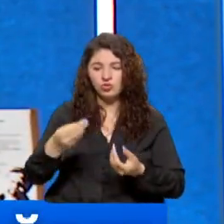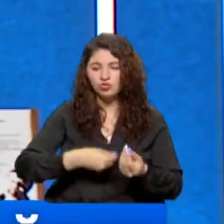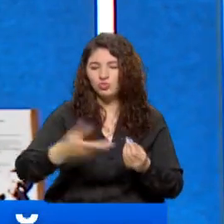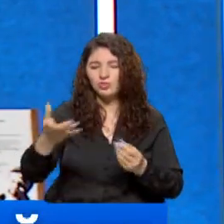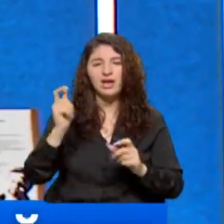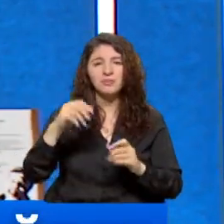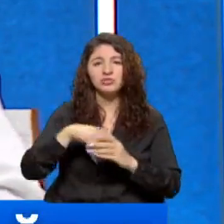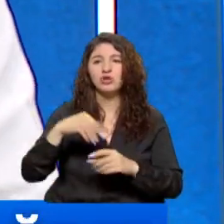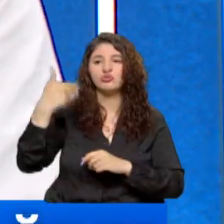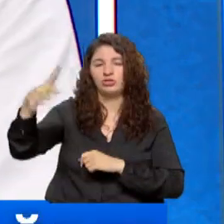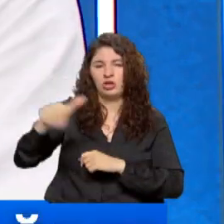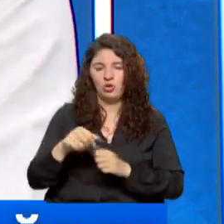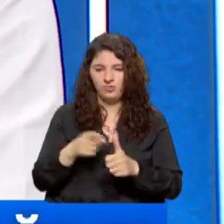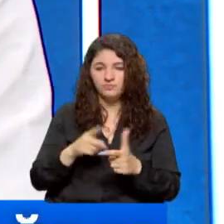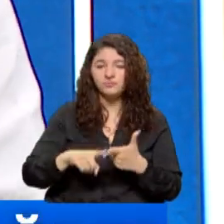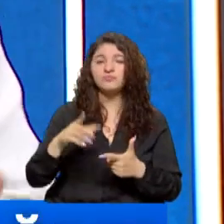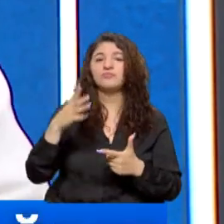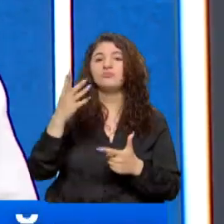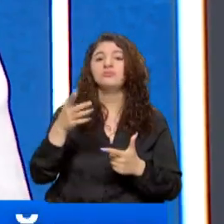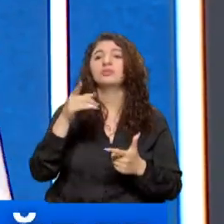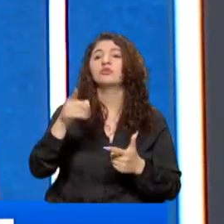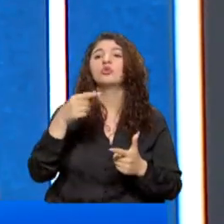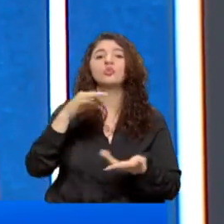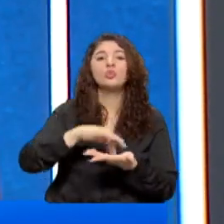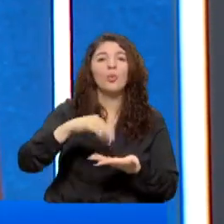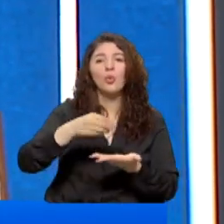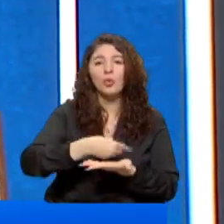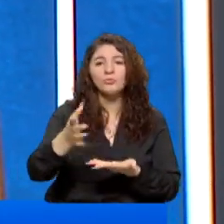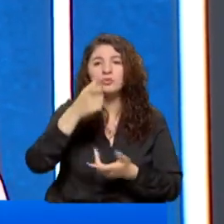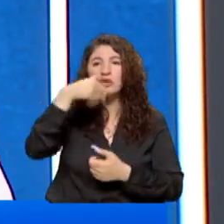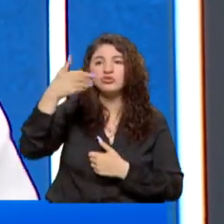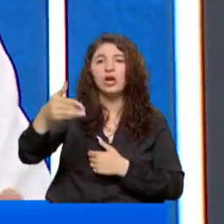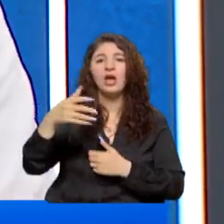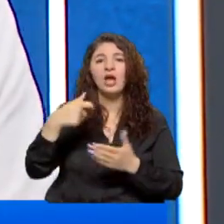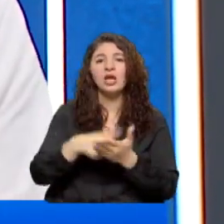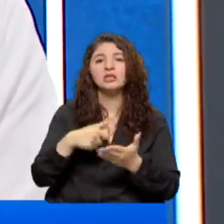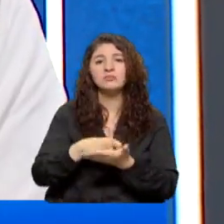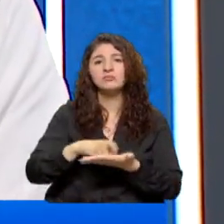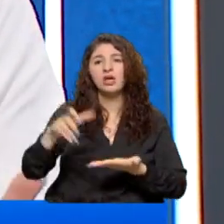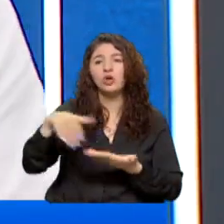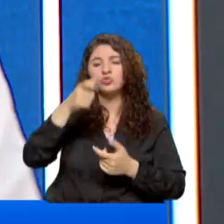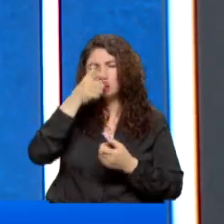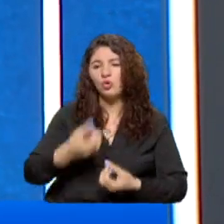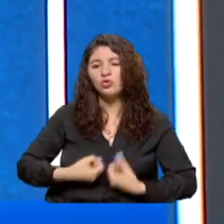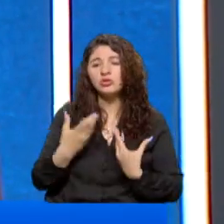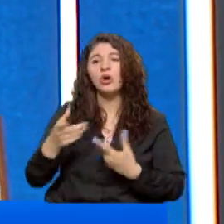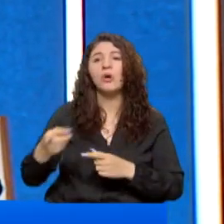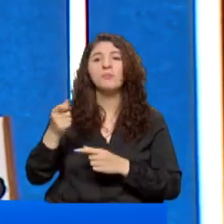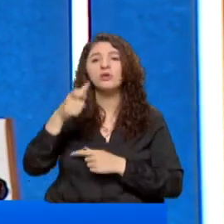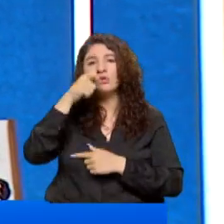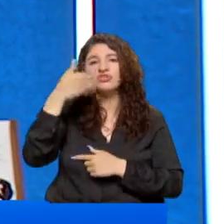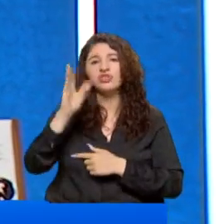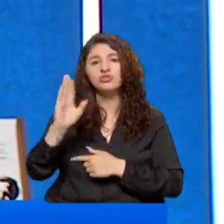hammadde yurt dışından geliyor öbür taraftan o zaman tohum hep yurtdışı menşeili firmalar Türkiye'de üretilsin o para yine